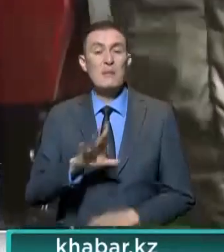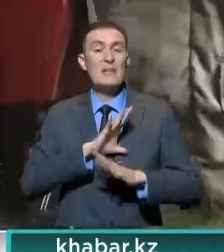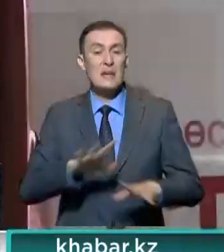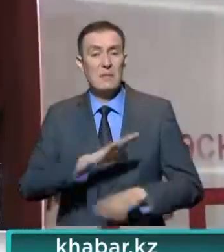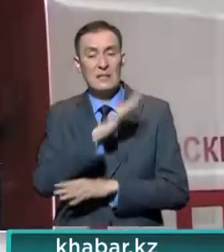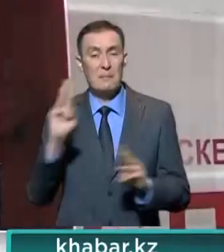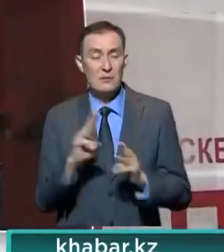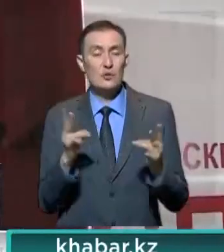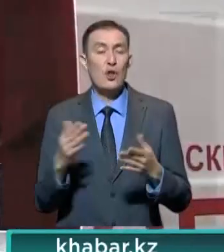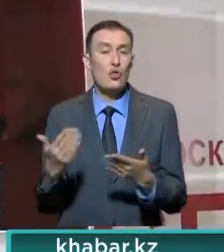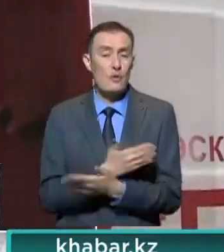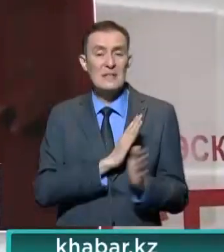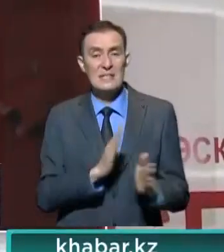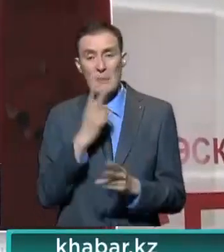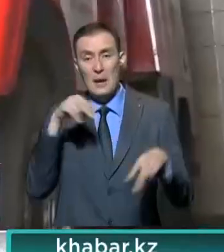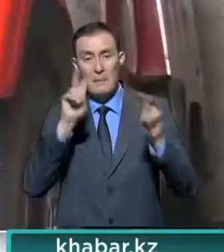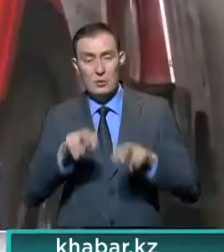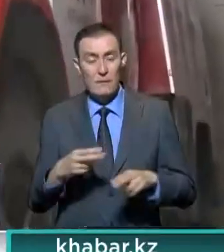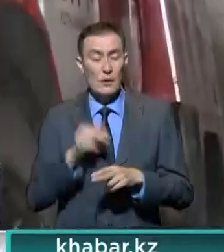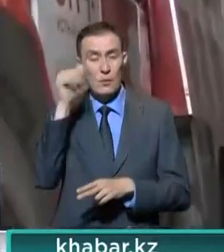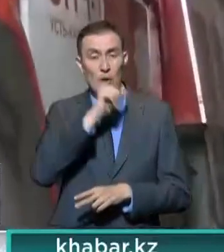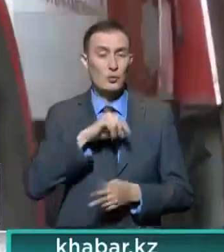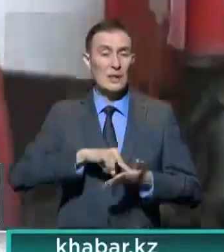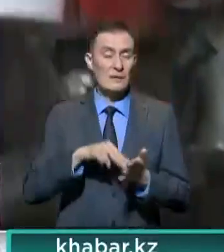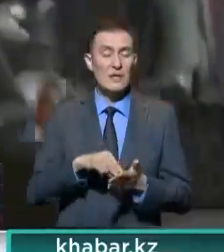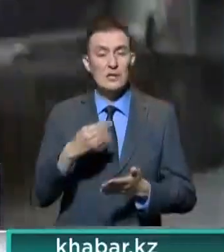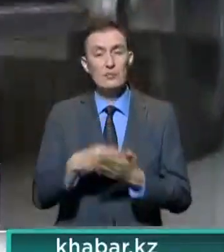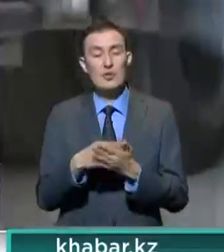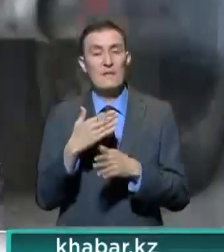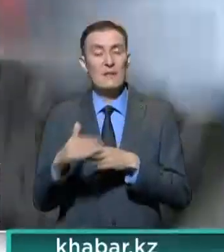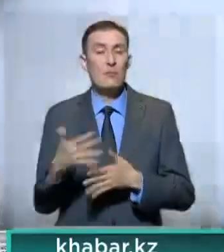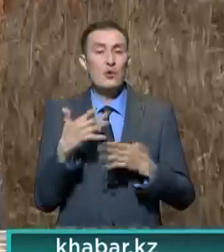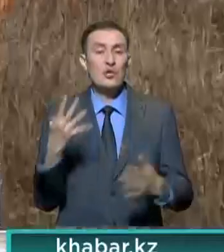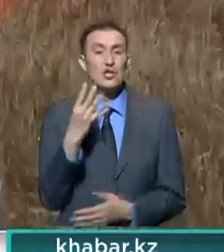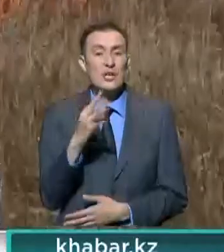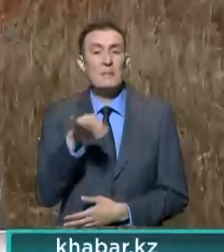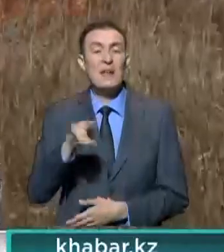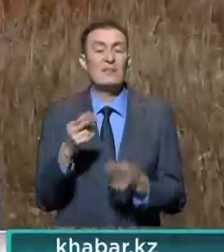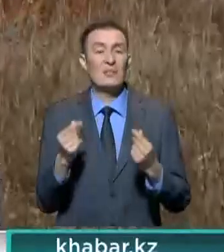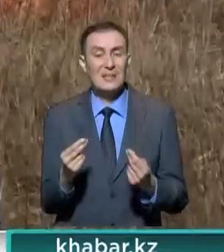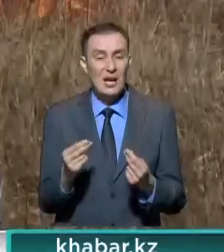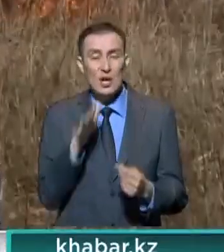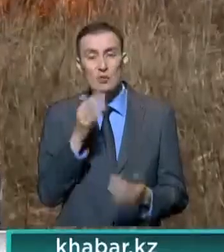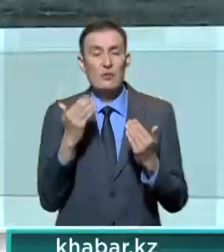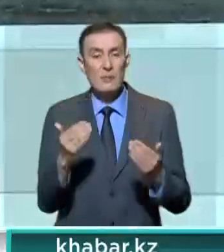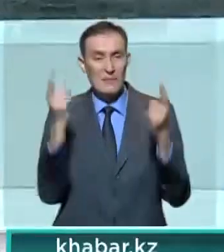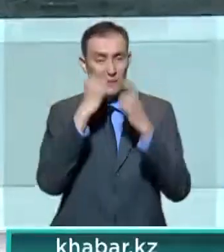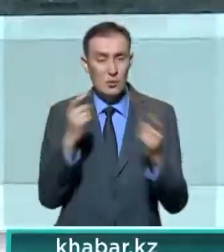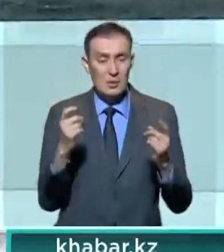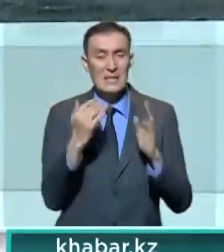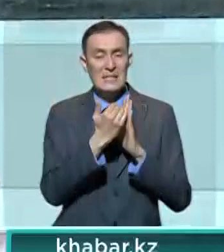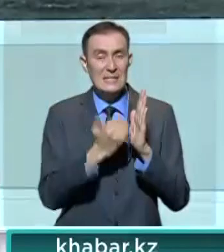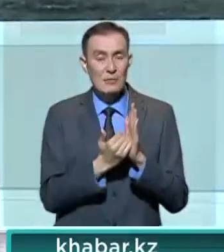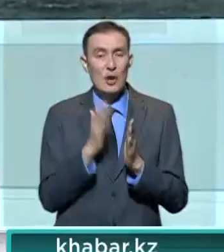пожаров необходима новая система мониторинга. В этом году для этих целей из бюджета выделяют более 4 миллиардов тенге. Современные информационные